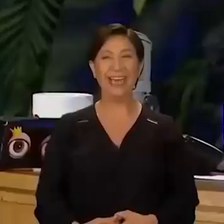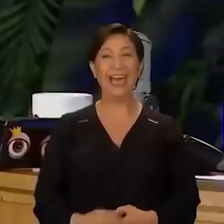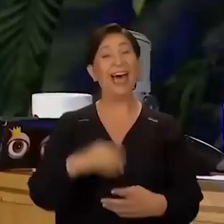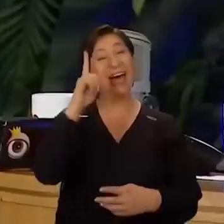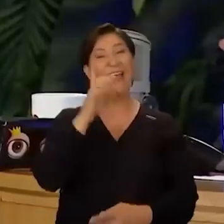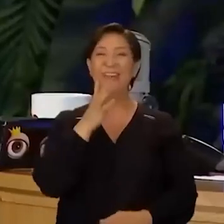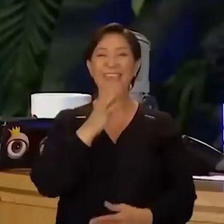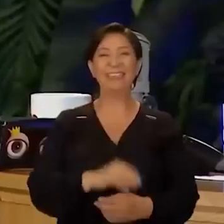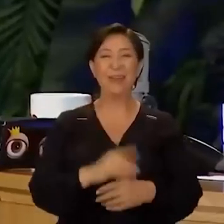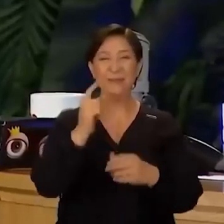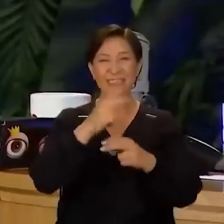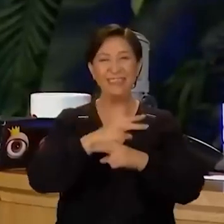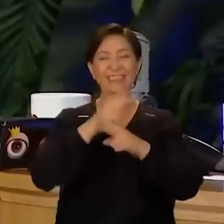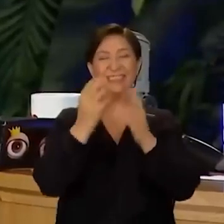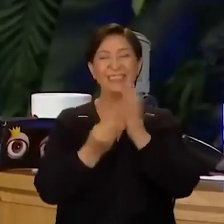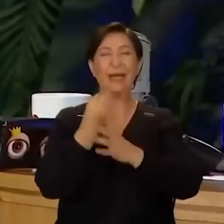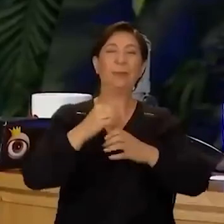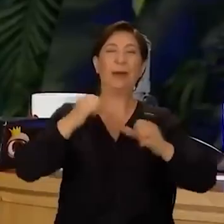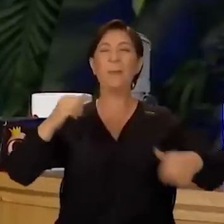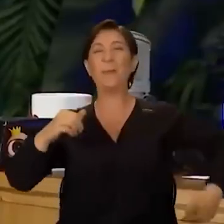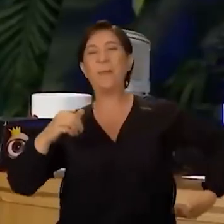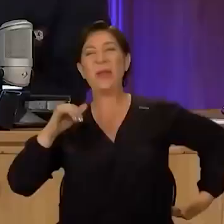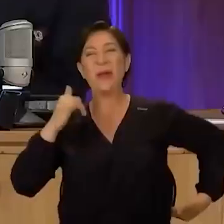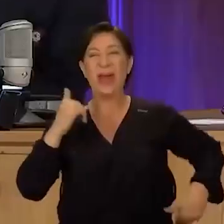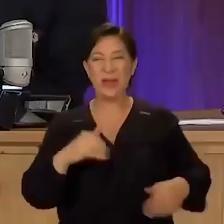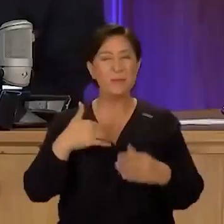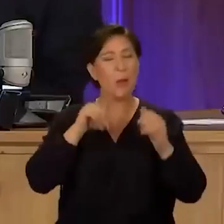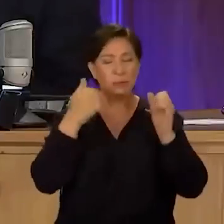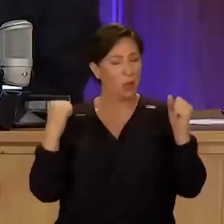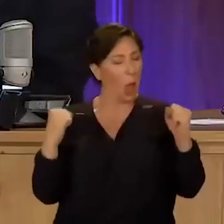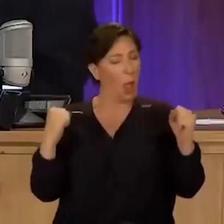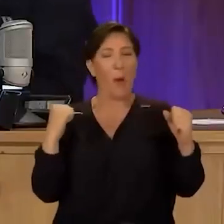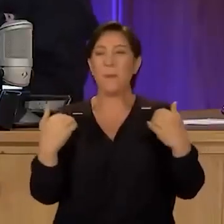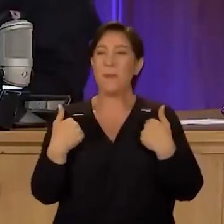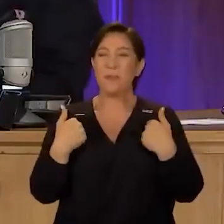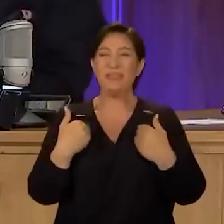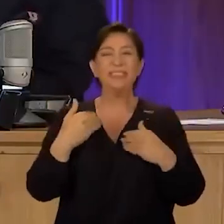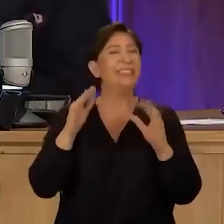ama Sabahları kalktığında belim ağrıyor benim hiçbir yerim